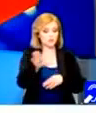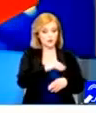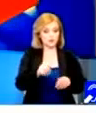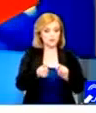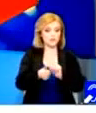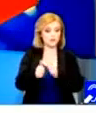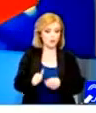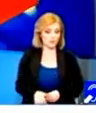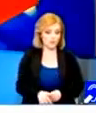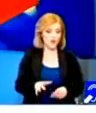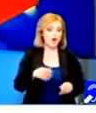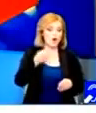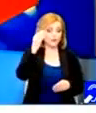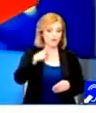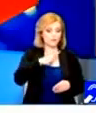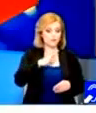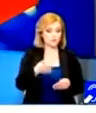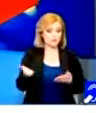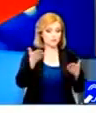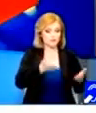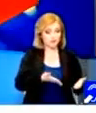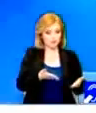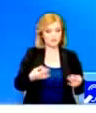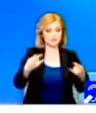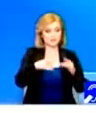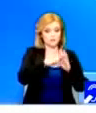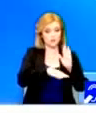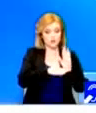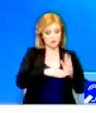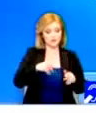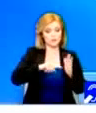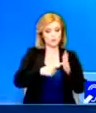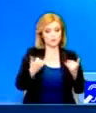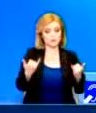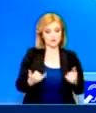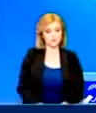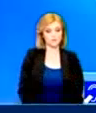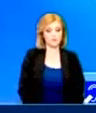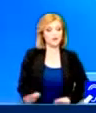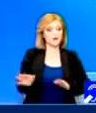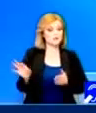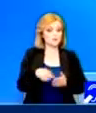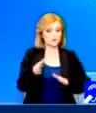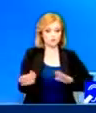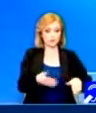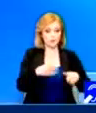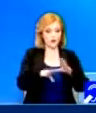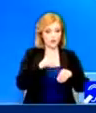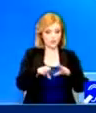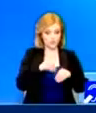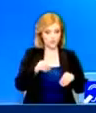Moldova de europarlamentarul român Siegfried Mureșan. Imediat după alegerile